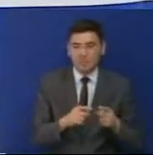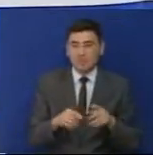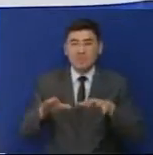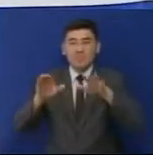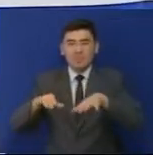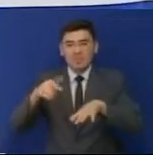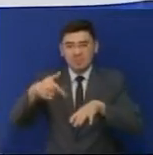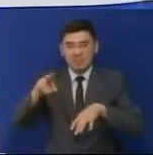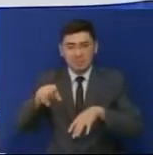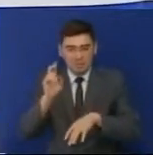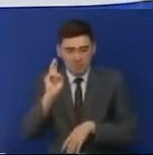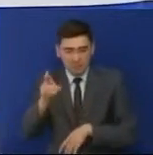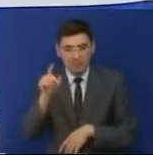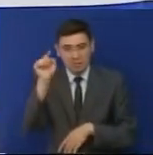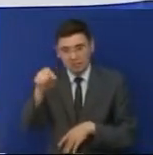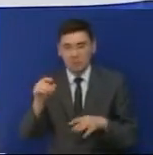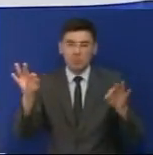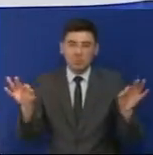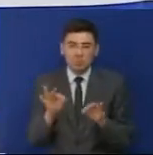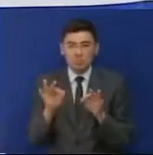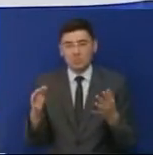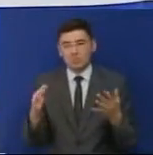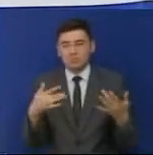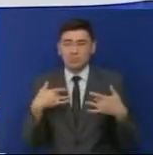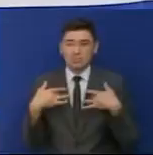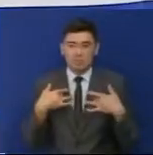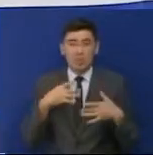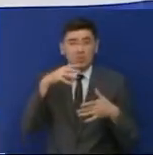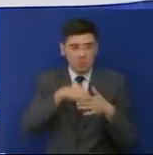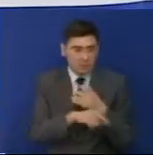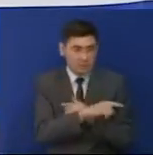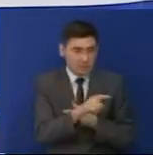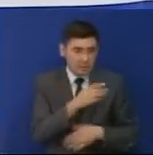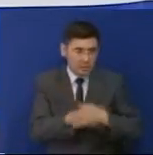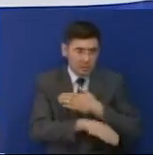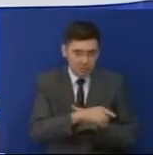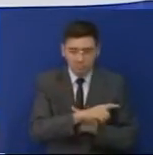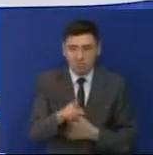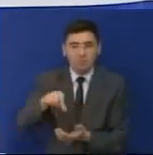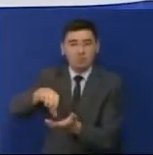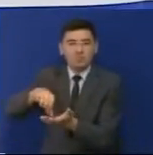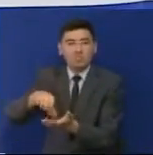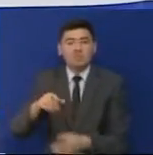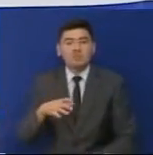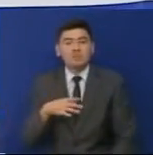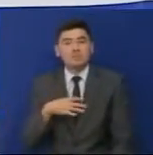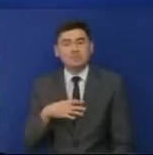түрлі музыкалық нөмірлер орындалды. Дамуында ерекшелігі бар балалар да жергілікті әртістермен бірге өнер көрсетті.